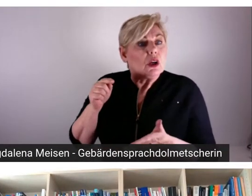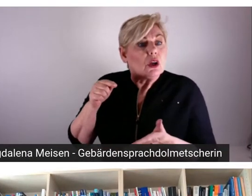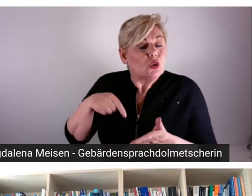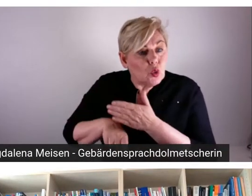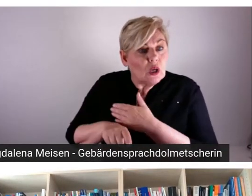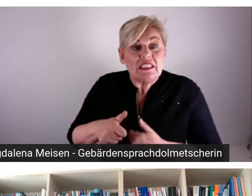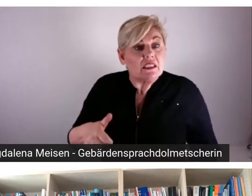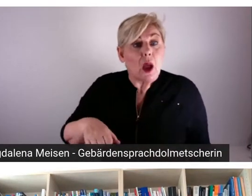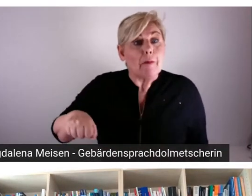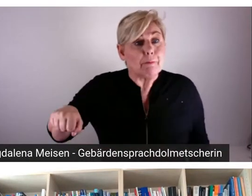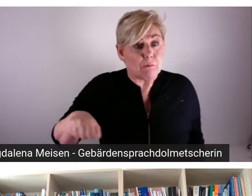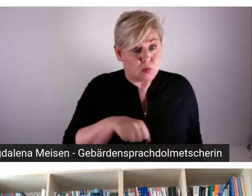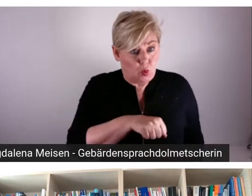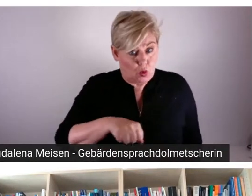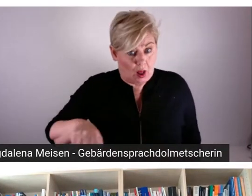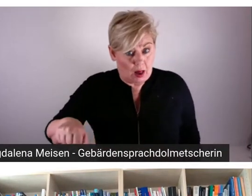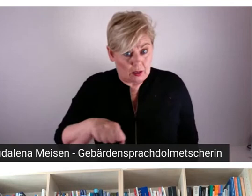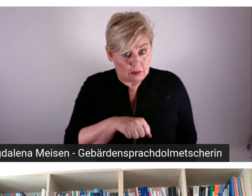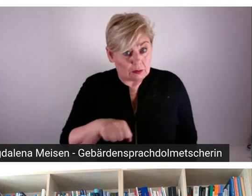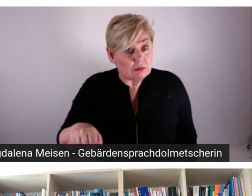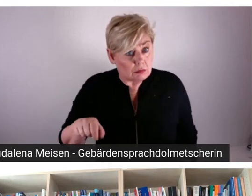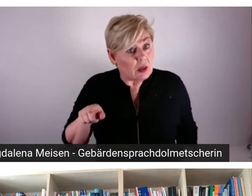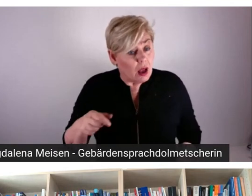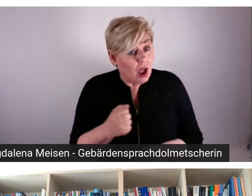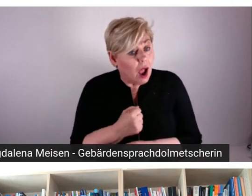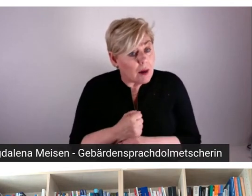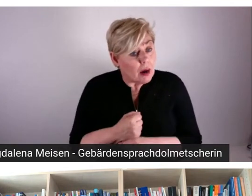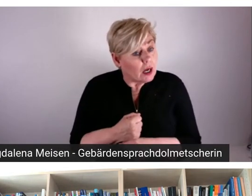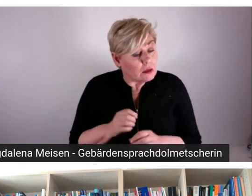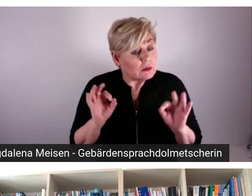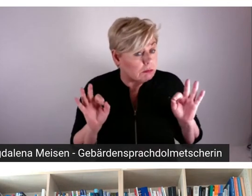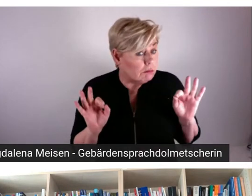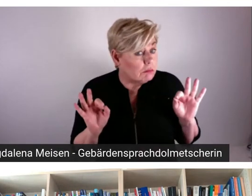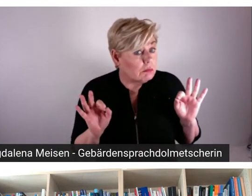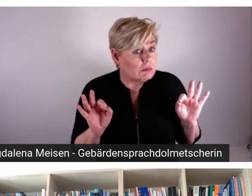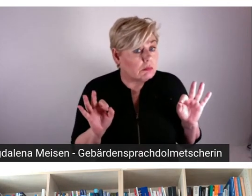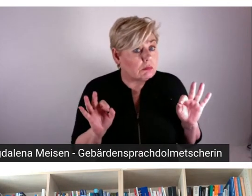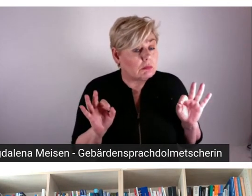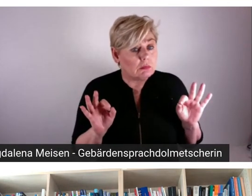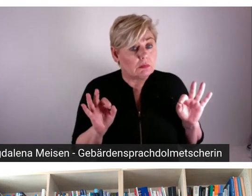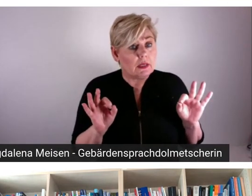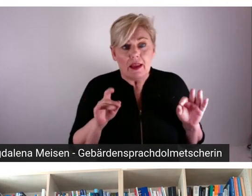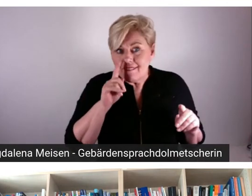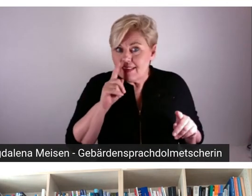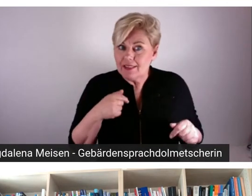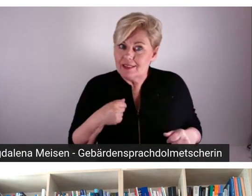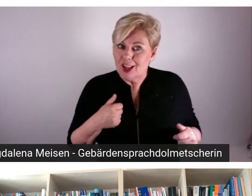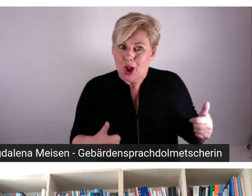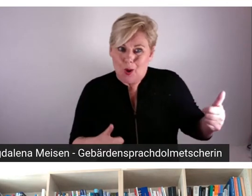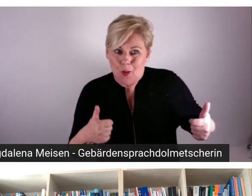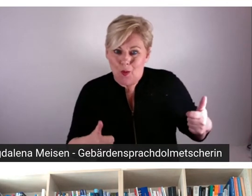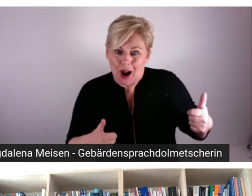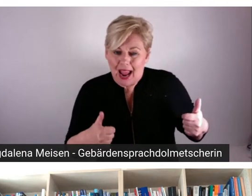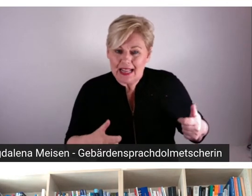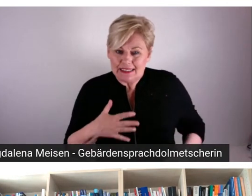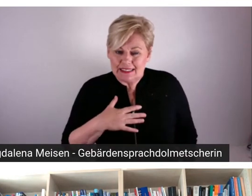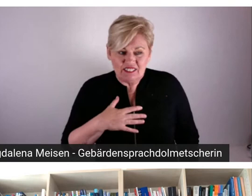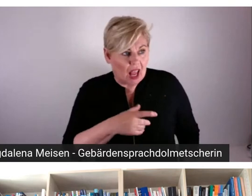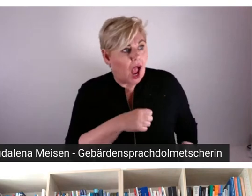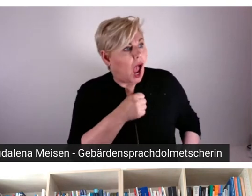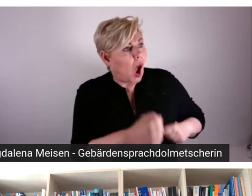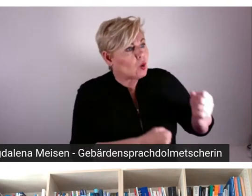ist eine ehrenwerte Arbeit, das ist eine ehrenwerte Beschäftigung. Die ist natürlich nicht, wenn sie in Konkurrenz steht zu